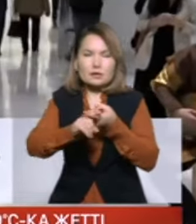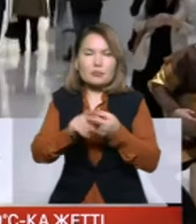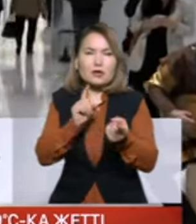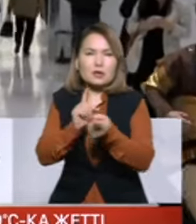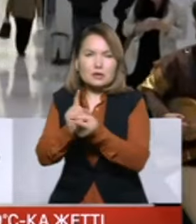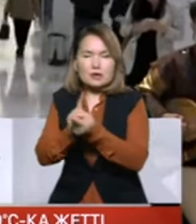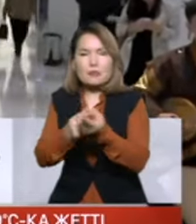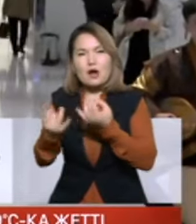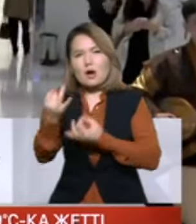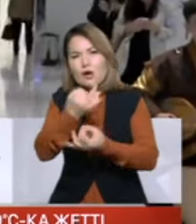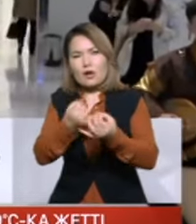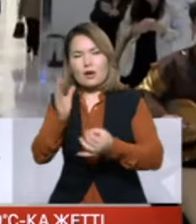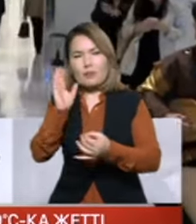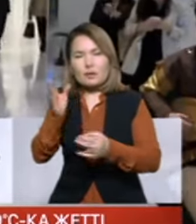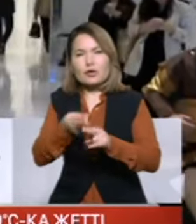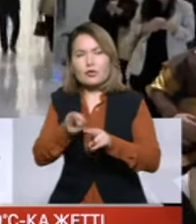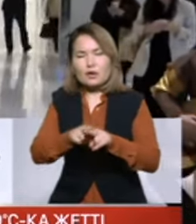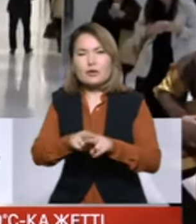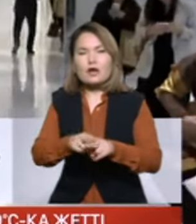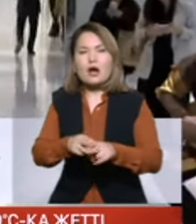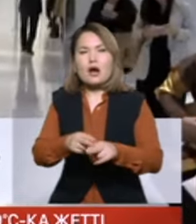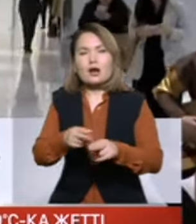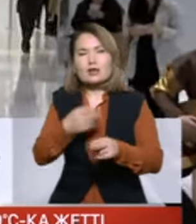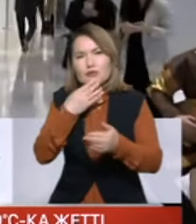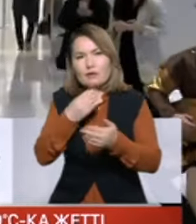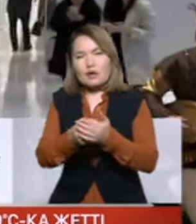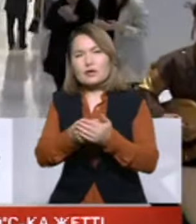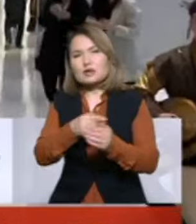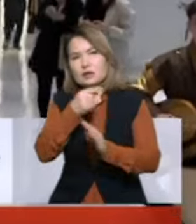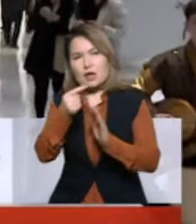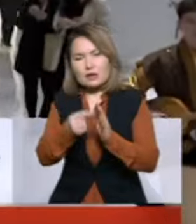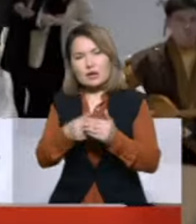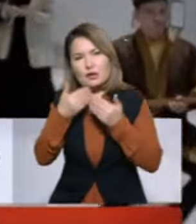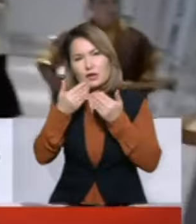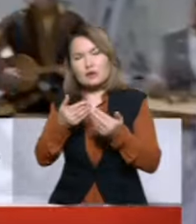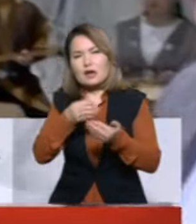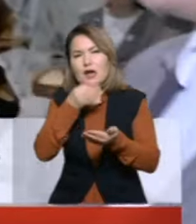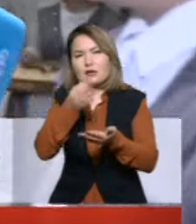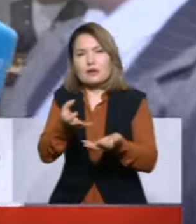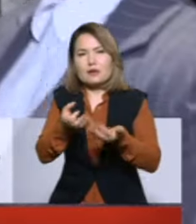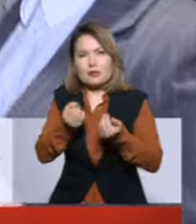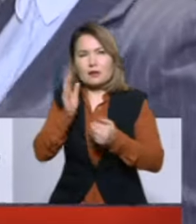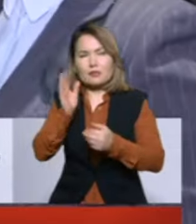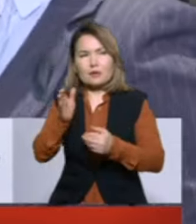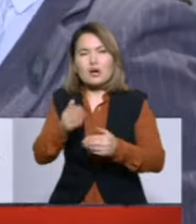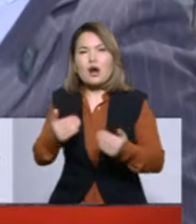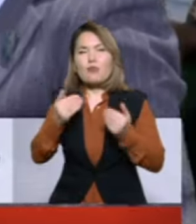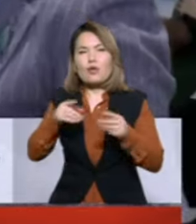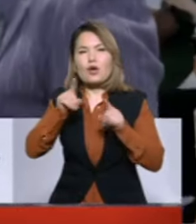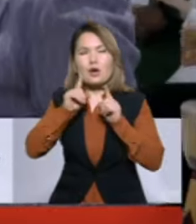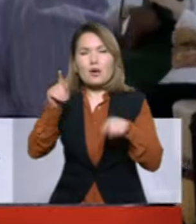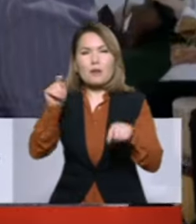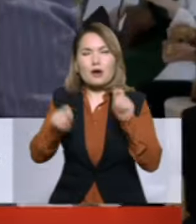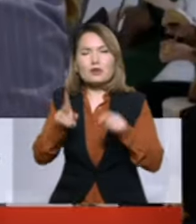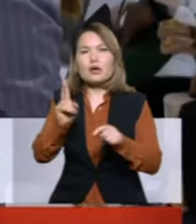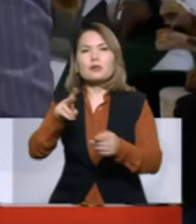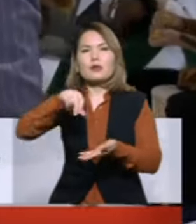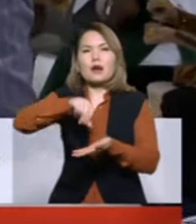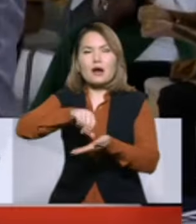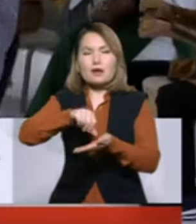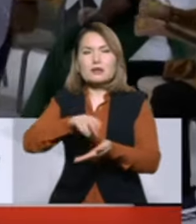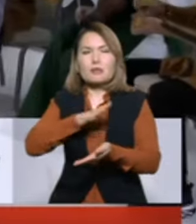жатыр, таныстық орнатып жатыр, яғни өздеріне жұмысына қажетті дүниелерді алып жатыр. Жалпы бұл форумға кімдер қатысып